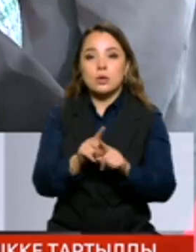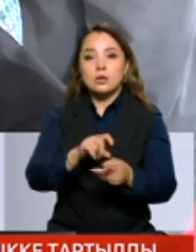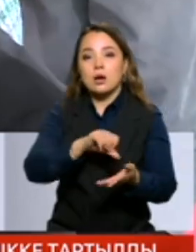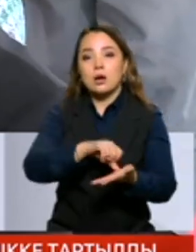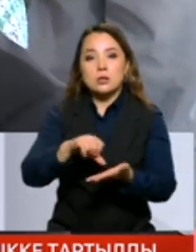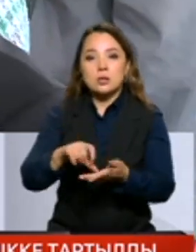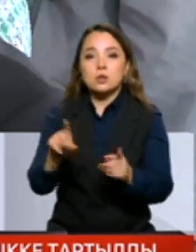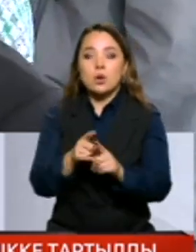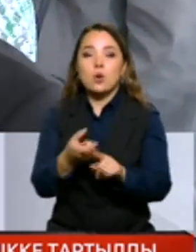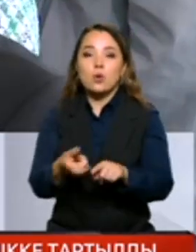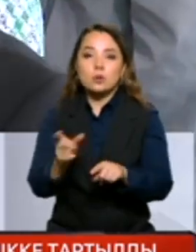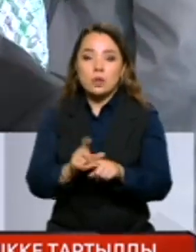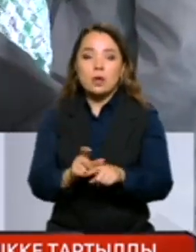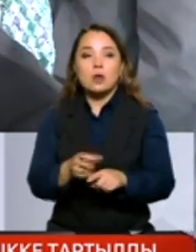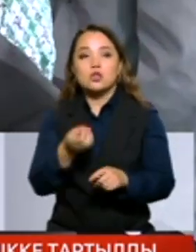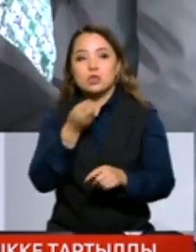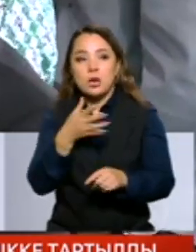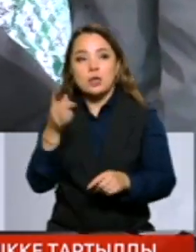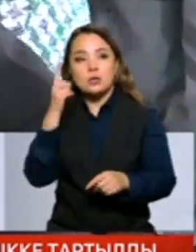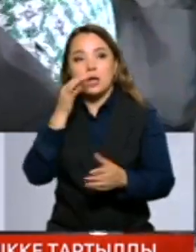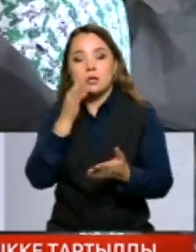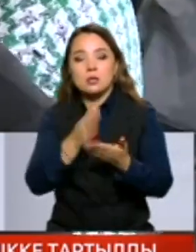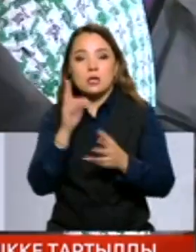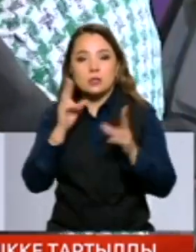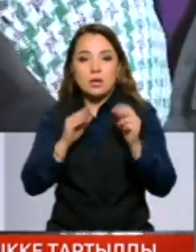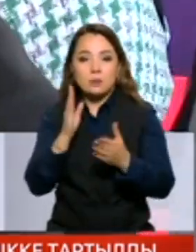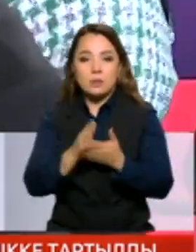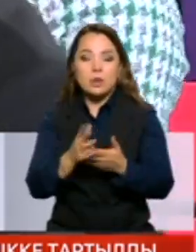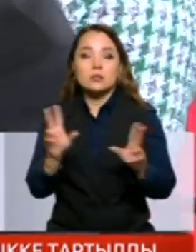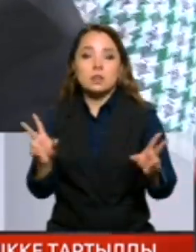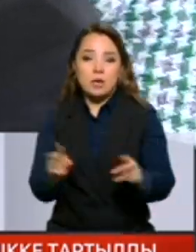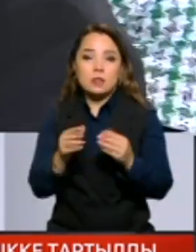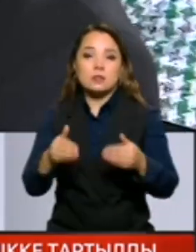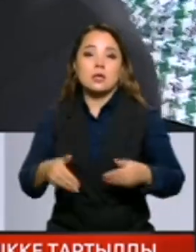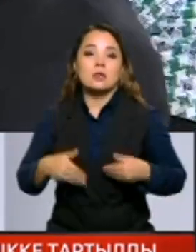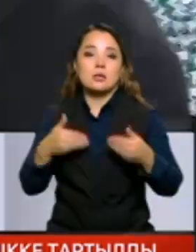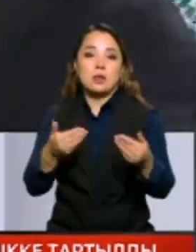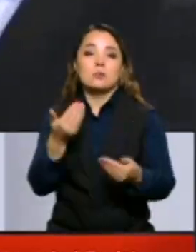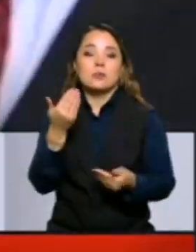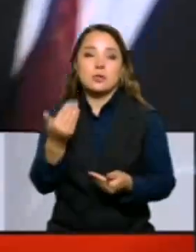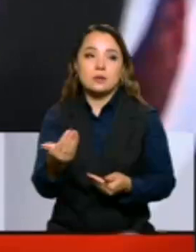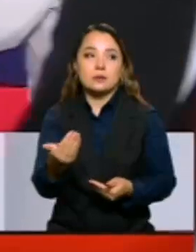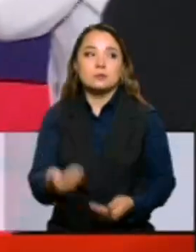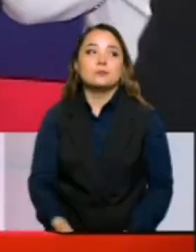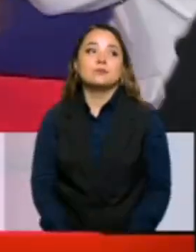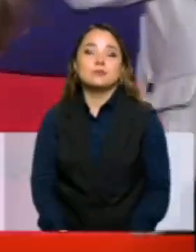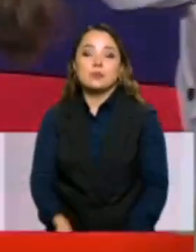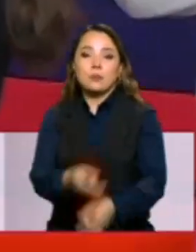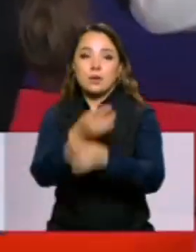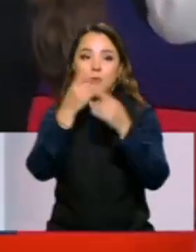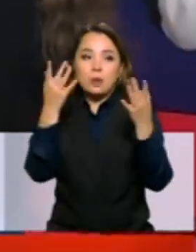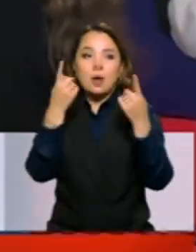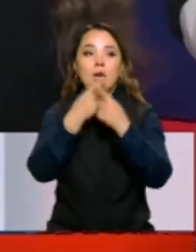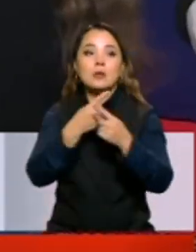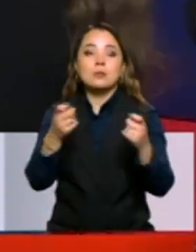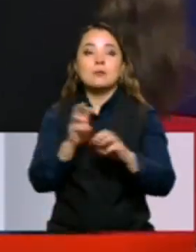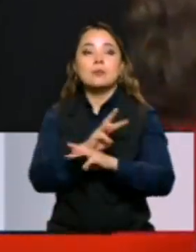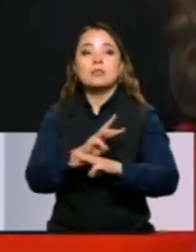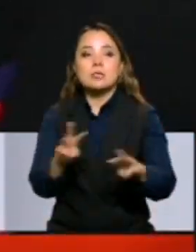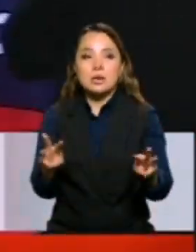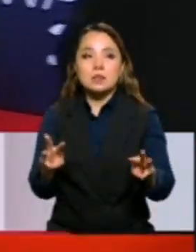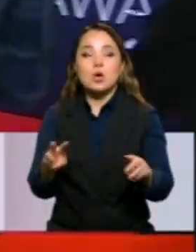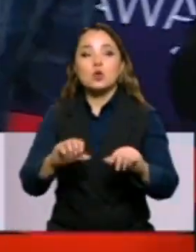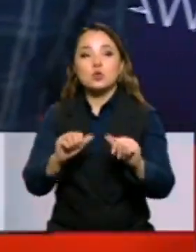қатысқаныма өте бақытты санаймын. Сізге сәттілік, серік болсын. Мәдениет және ақпарат